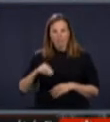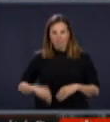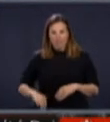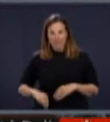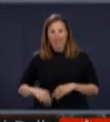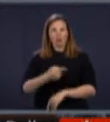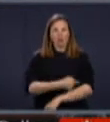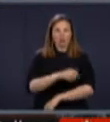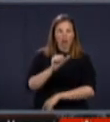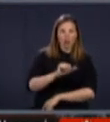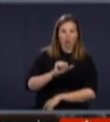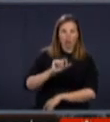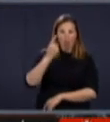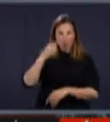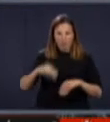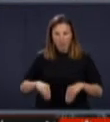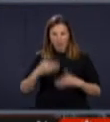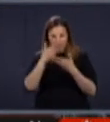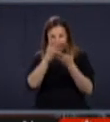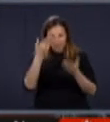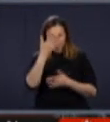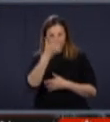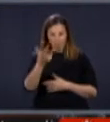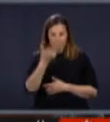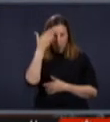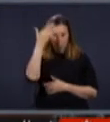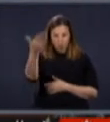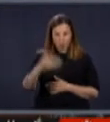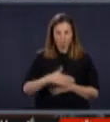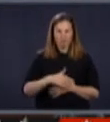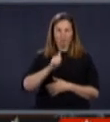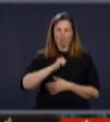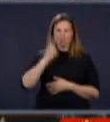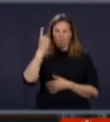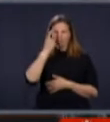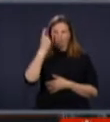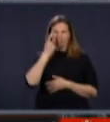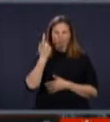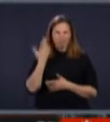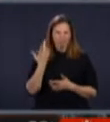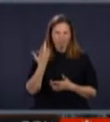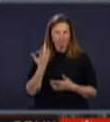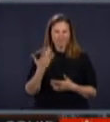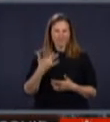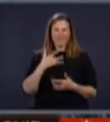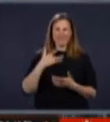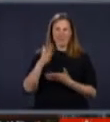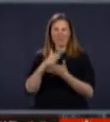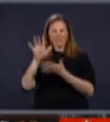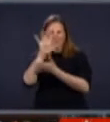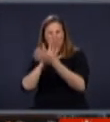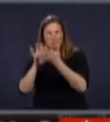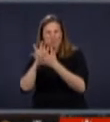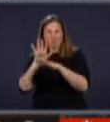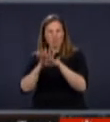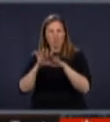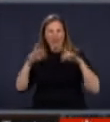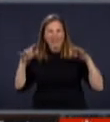Arruda, bonjour. Il y a une question que je me pose, puis je pense que plusieurs Québécois se posent aussi, c'est qu'il semble y avoir un peu un flou pour ce qui est des